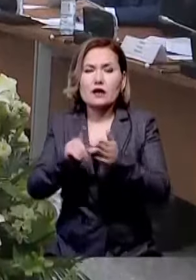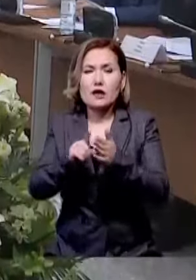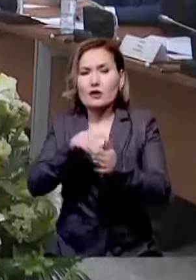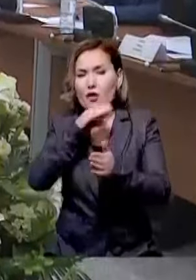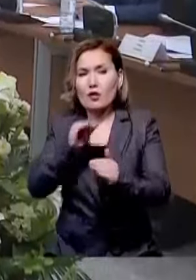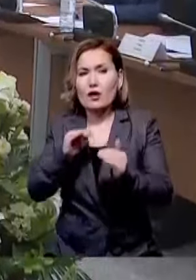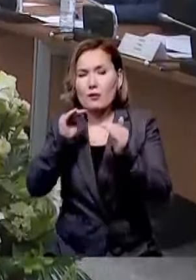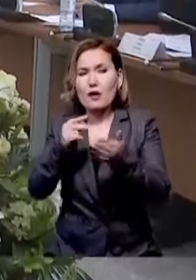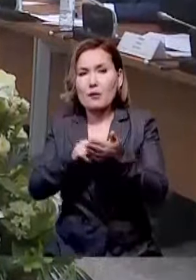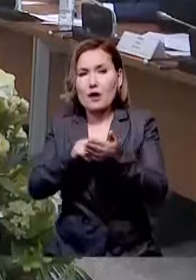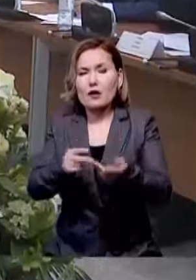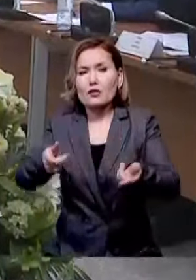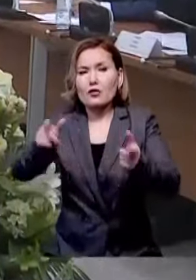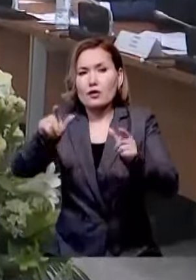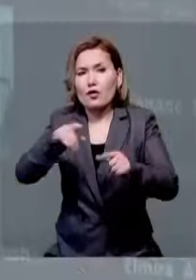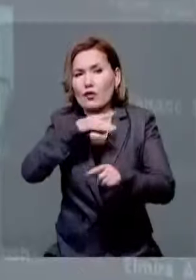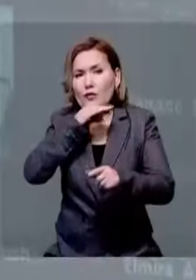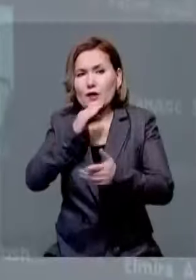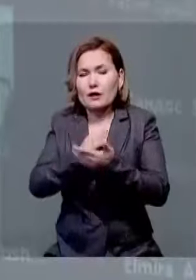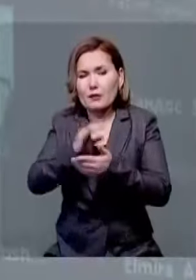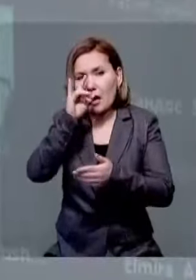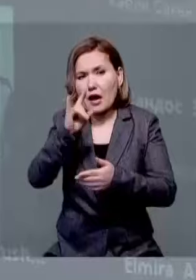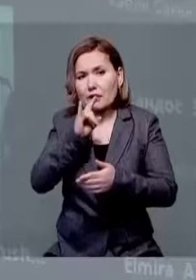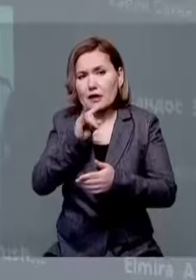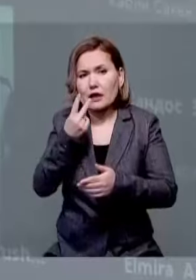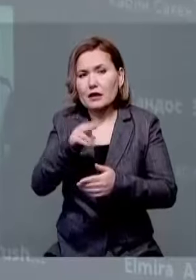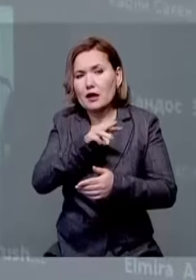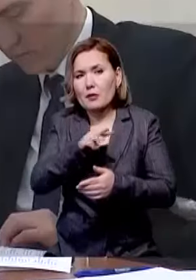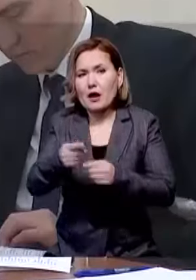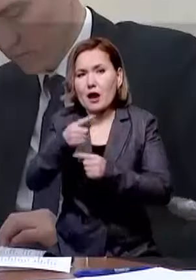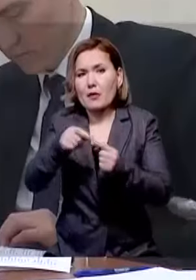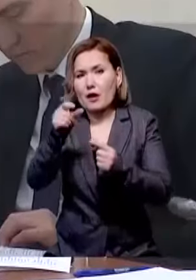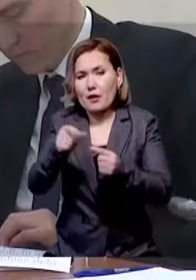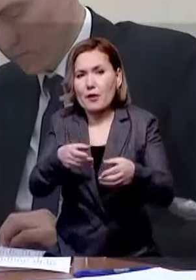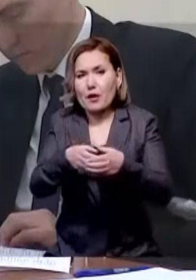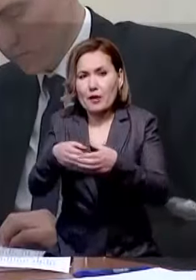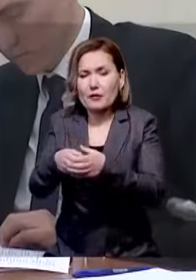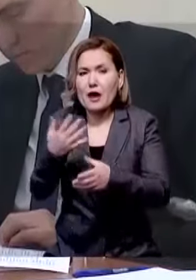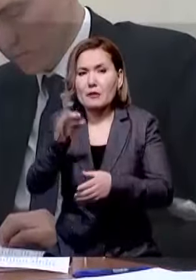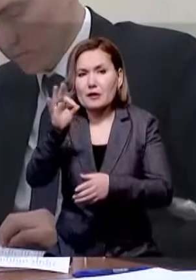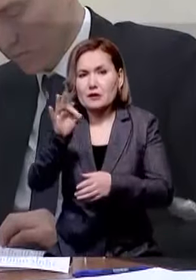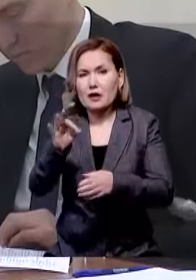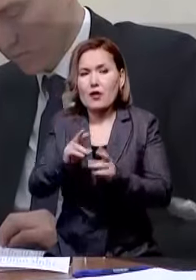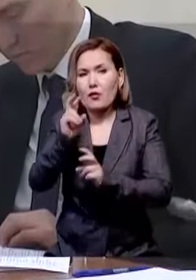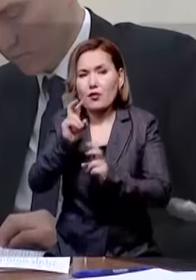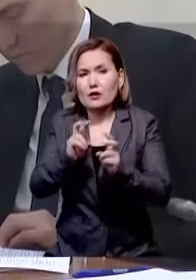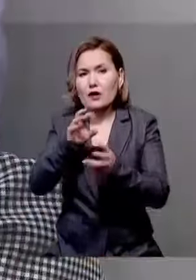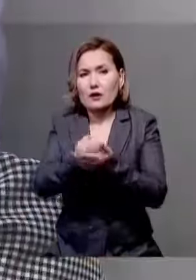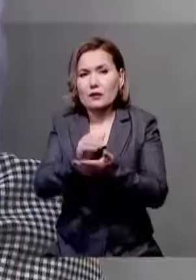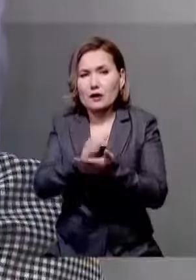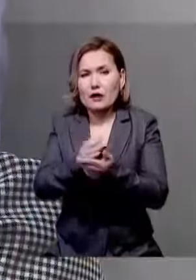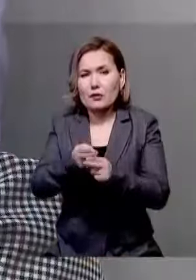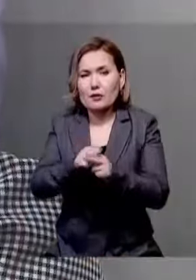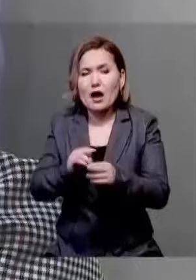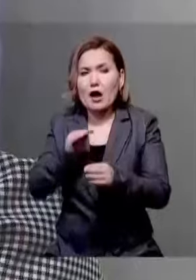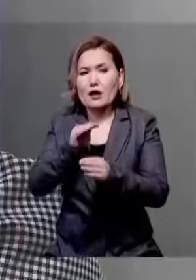көптеген тауардың бағасына кері әсер етуі мүмкін. Елдегі 2 миллион кәсіпкерлік субъектісінің 5% ғана өндіріспен айналысады.